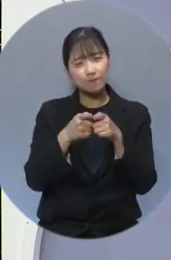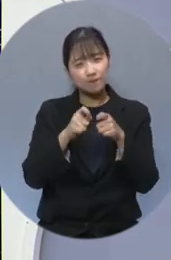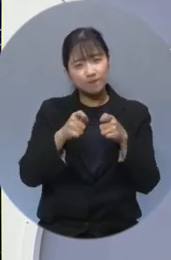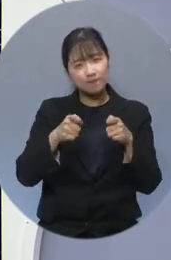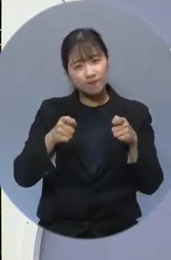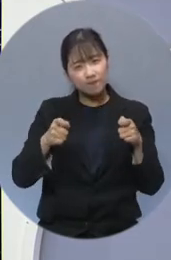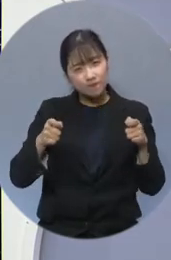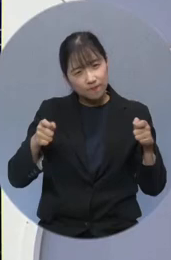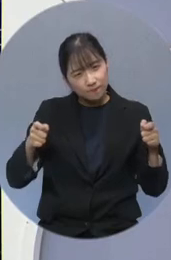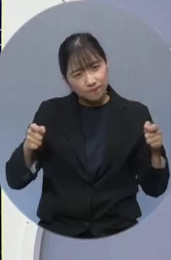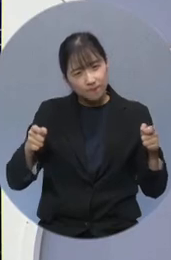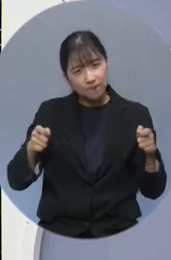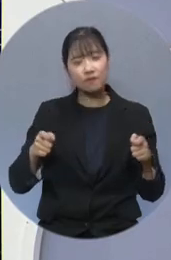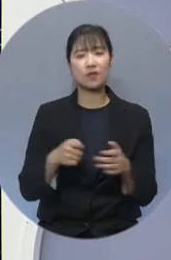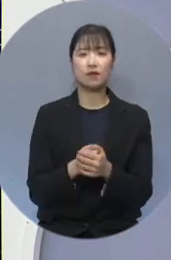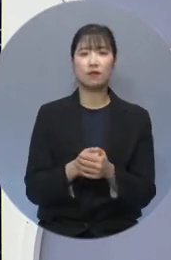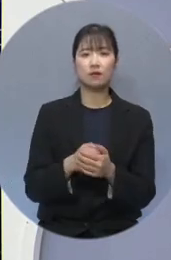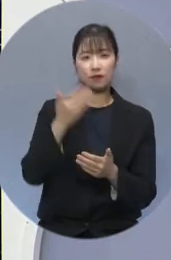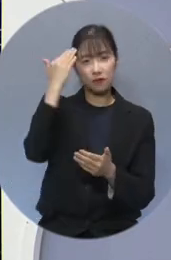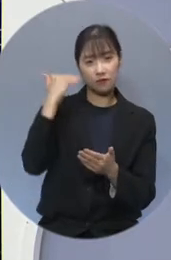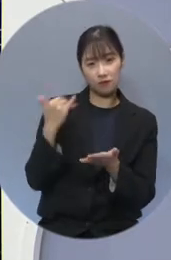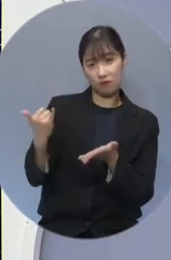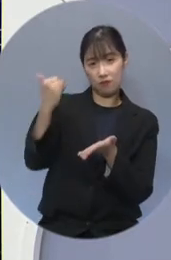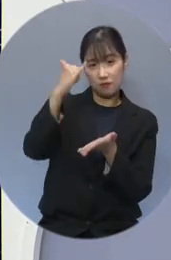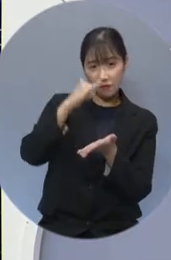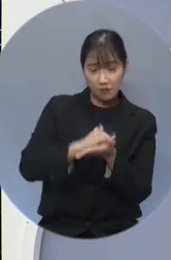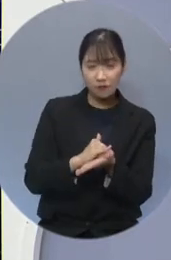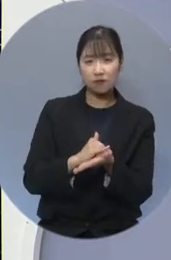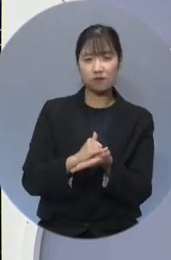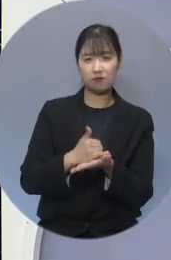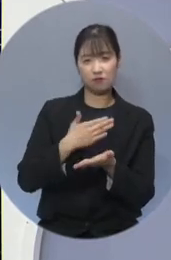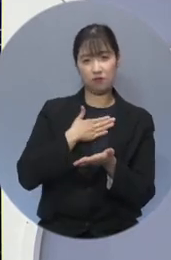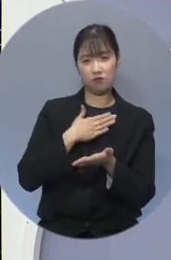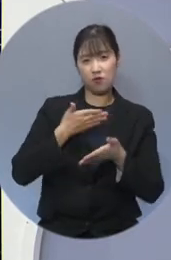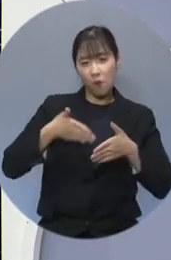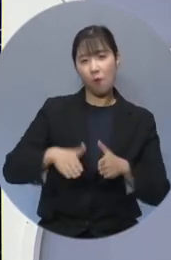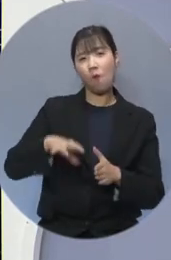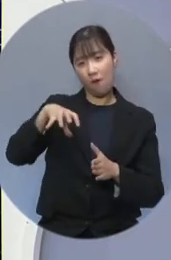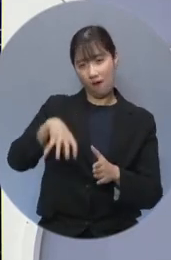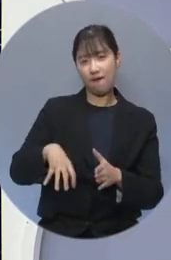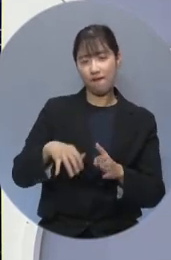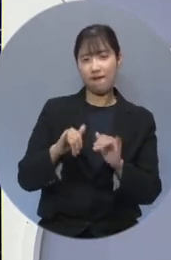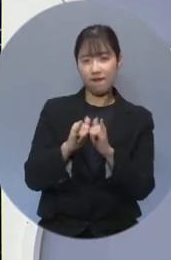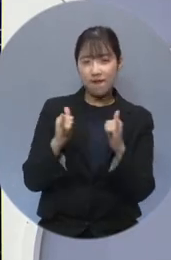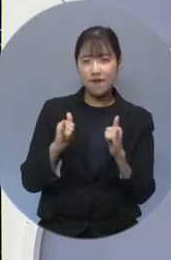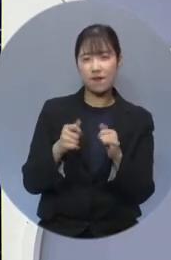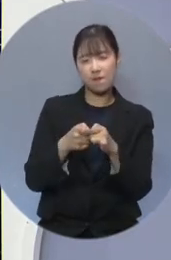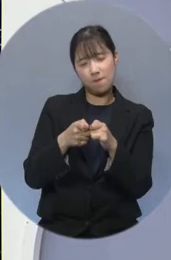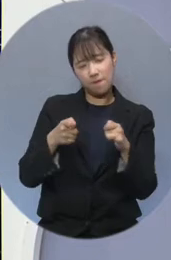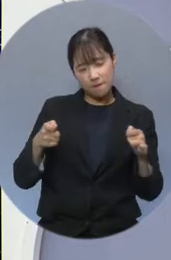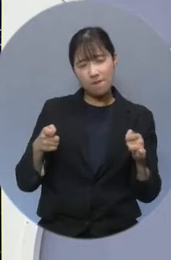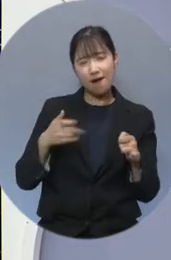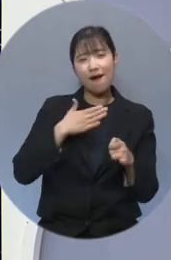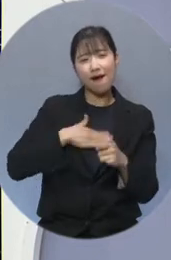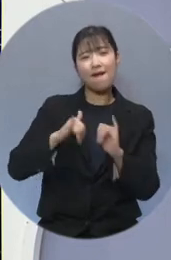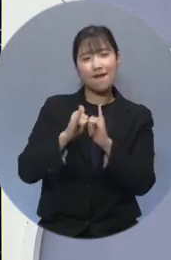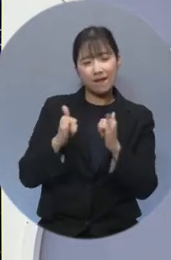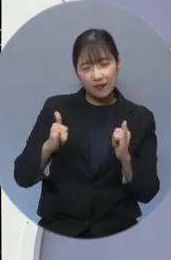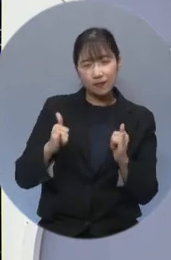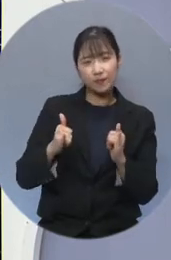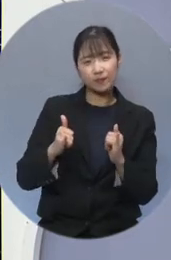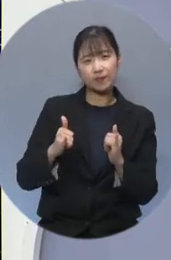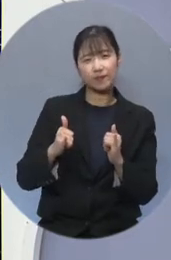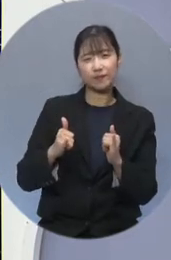키워왔고요. 또 귀국을 해서 저희 고향들과 이렇게 오랜 지인들 또